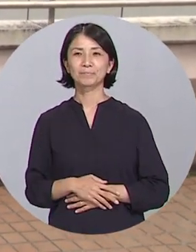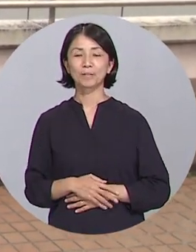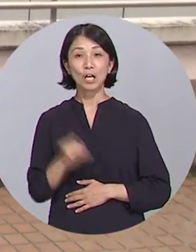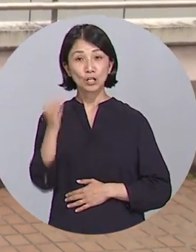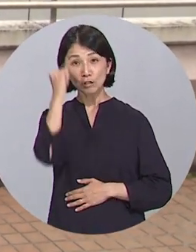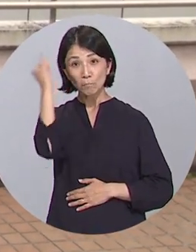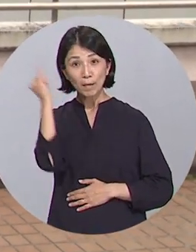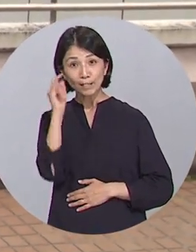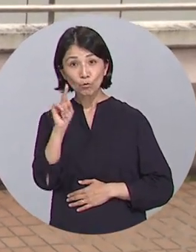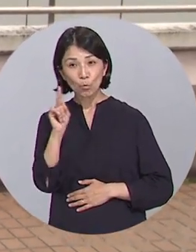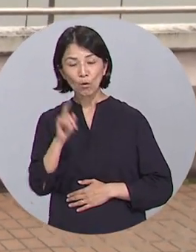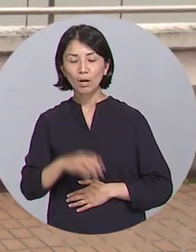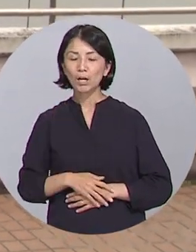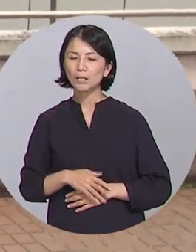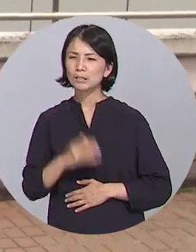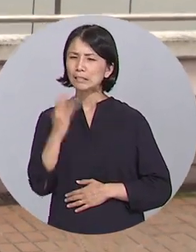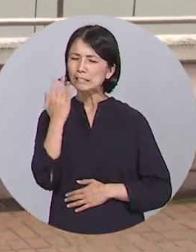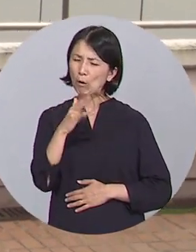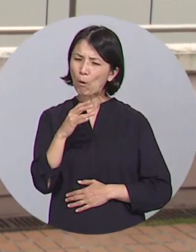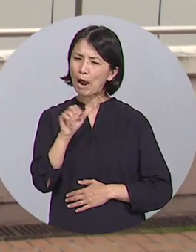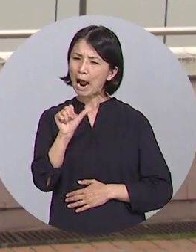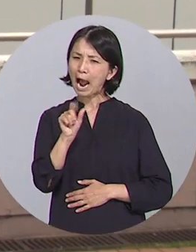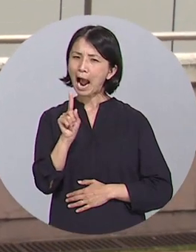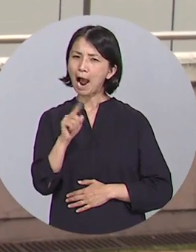はい、イメージ湧きます。